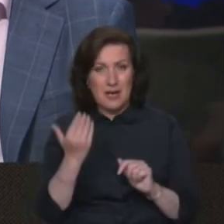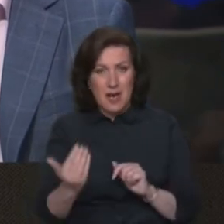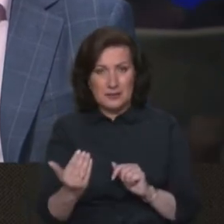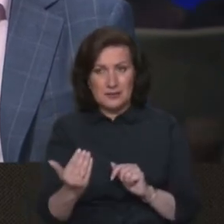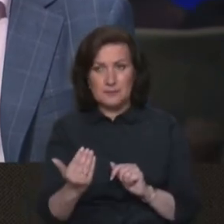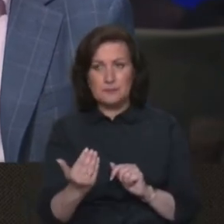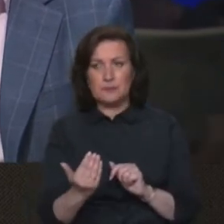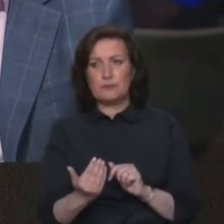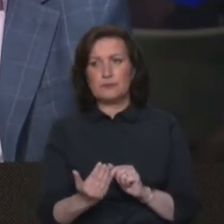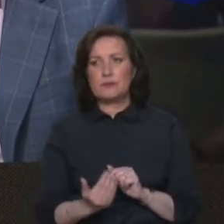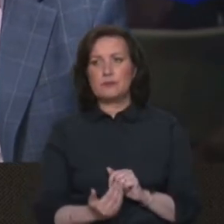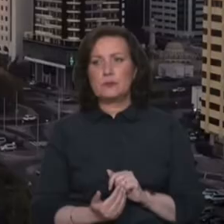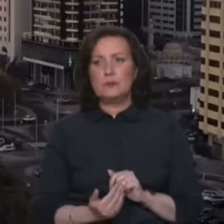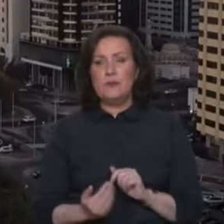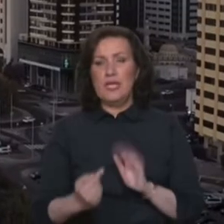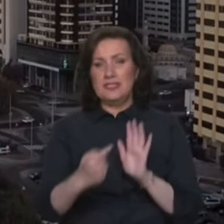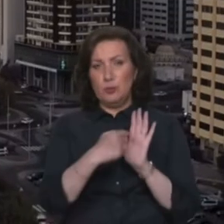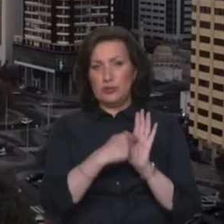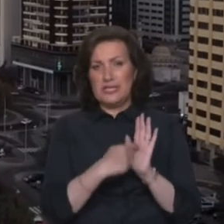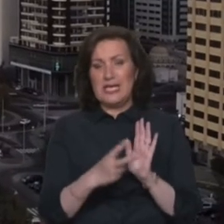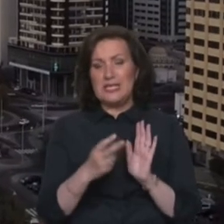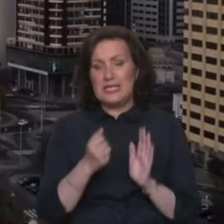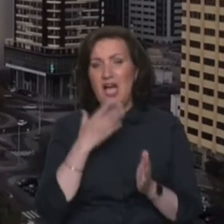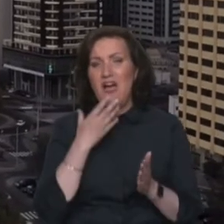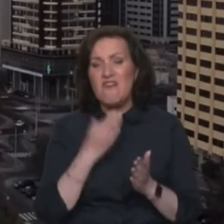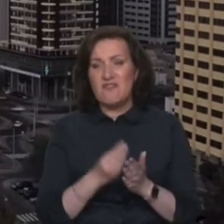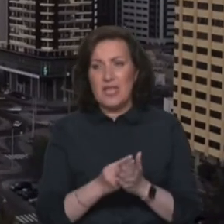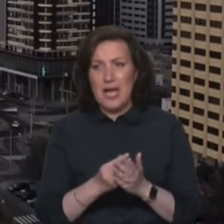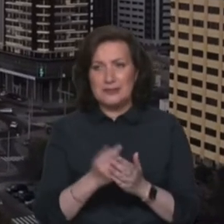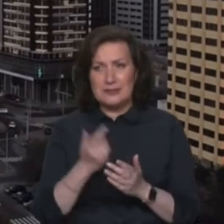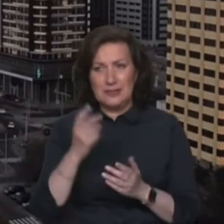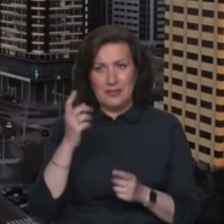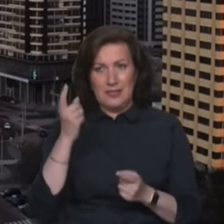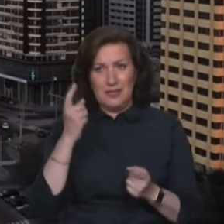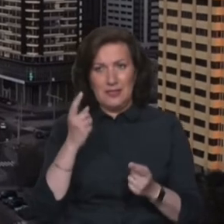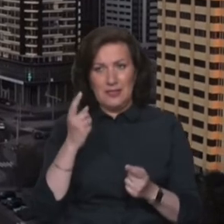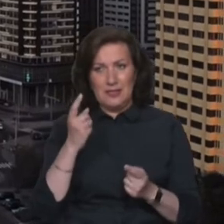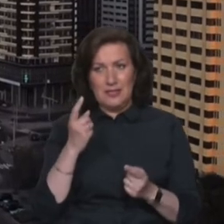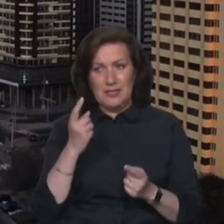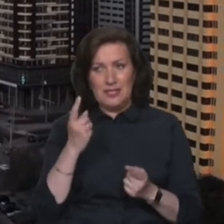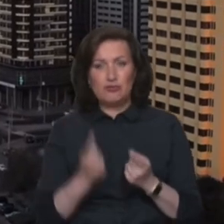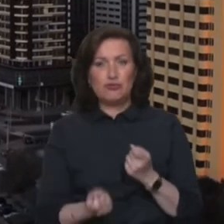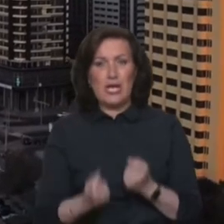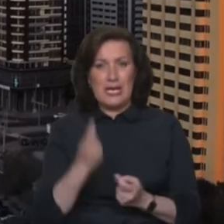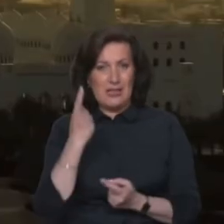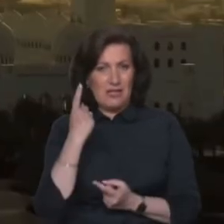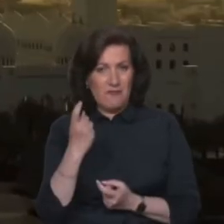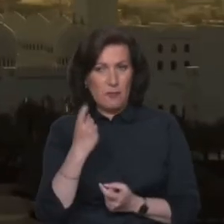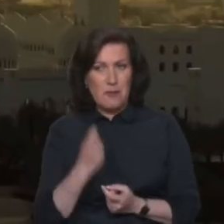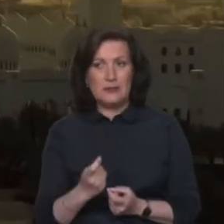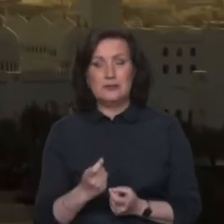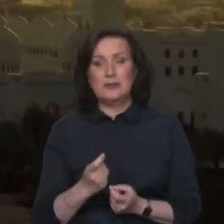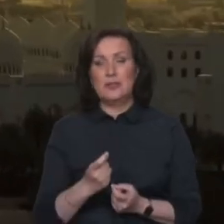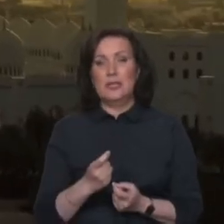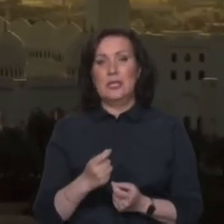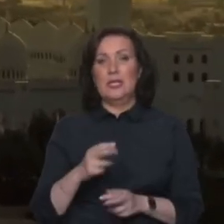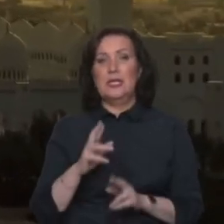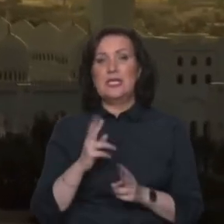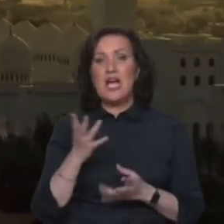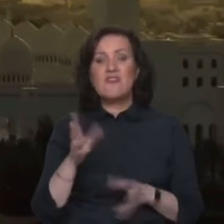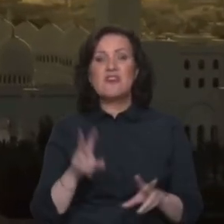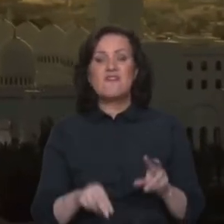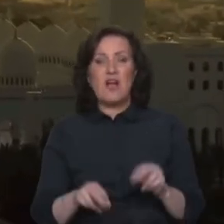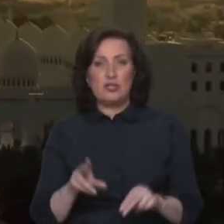видання The Wall Street Journal з посиланням на власні джерела. От як